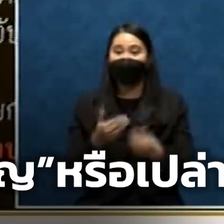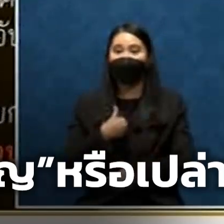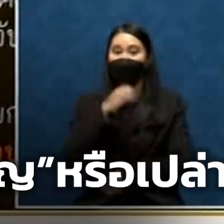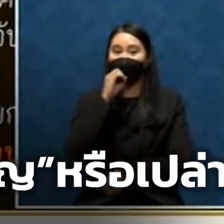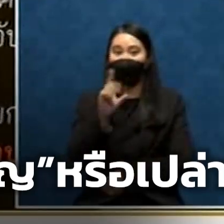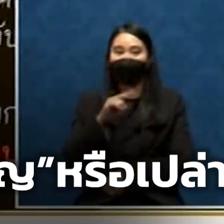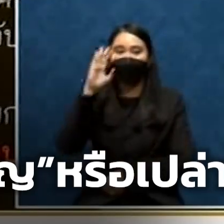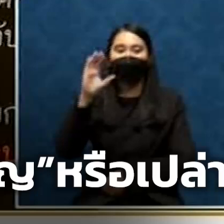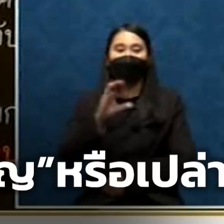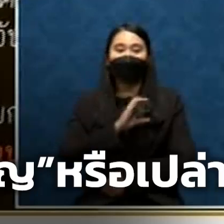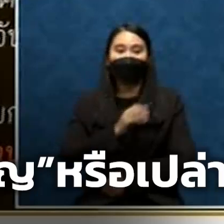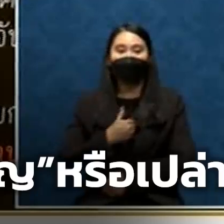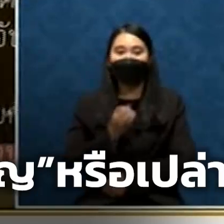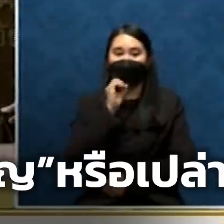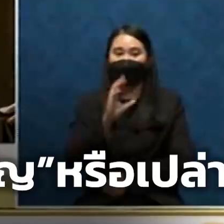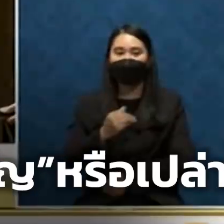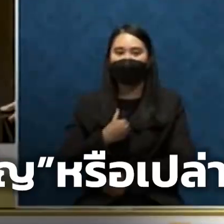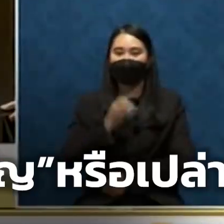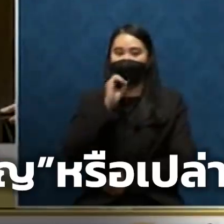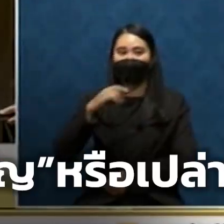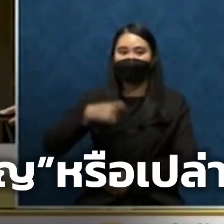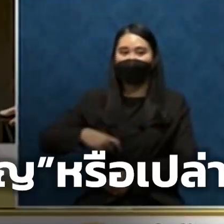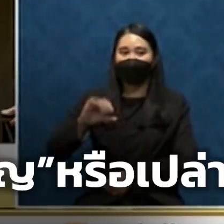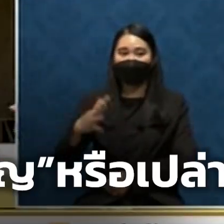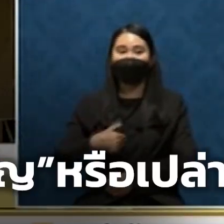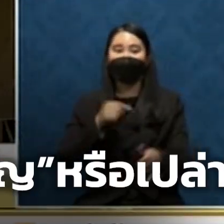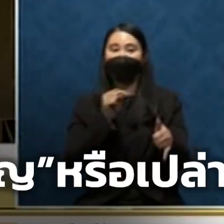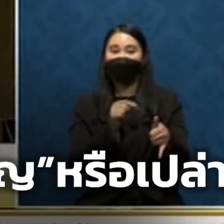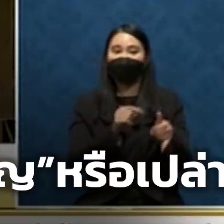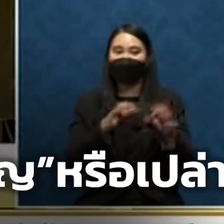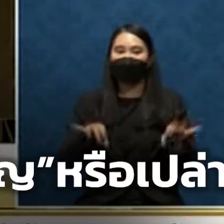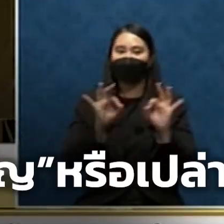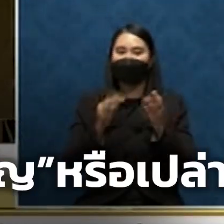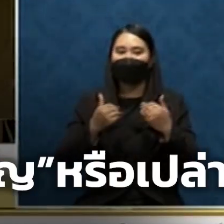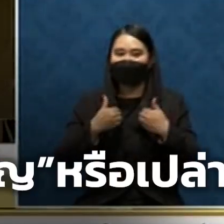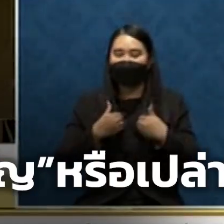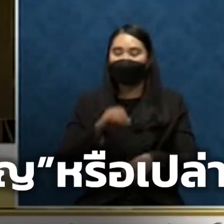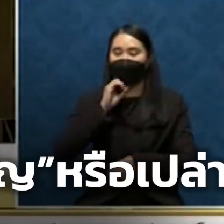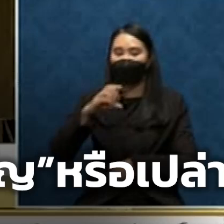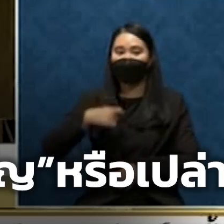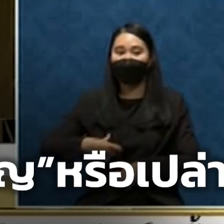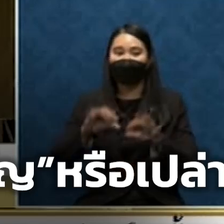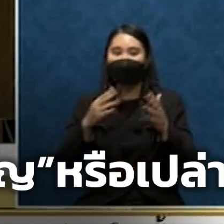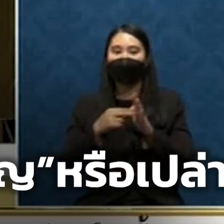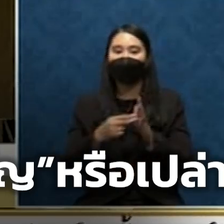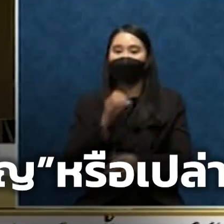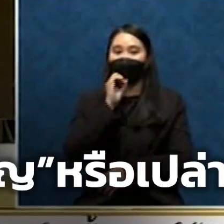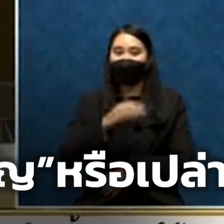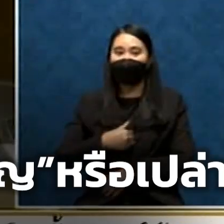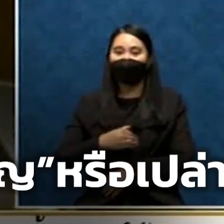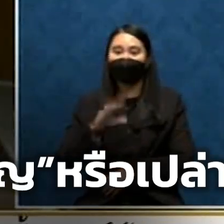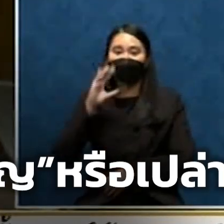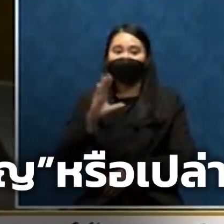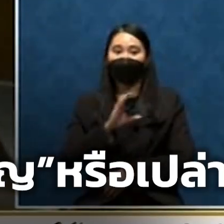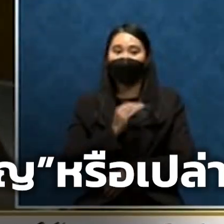ด้วยว่าตำรวจเนี่ยไม่ได้ยอมบอกศาลว่าคนนี้เป็นบุคคลสำคัญนะคือจะบอกว่าตำรวจปกปิด